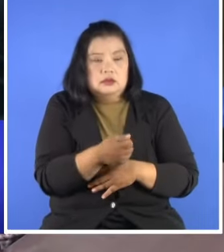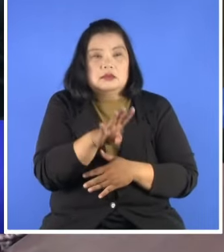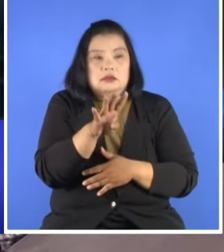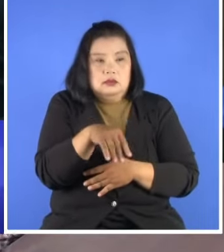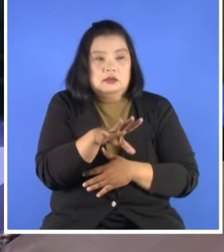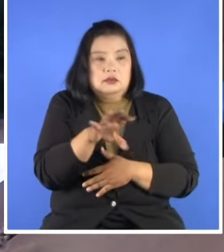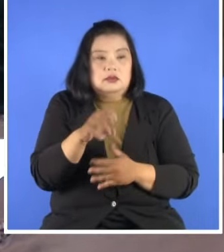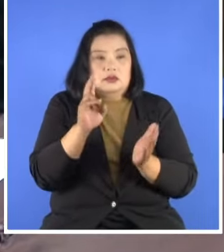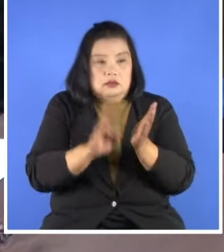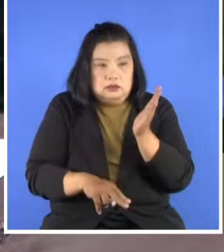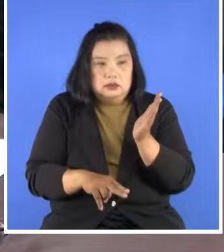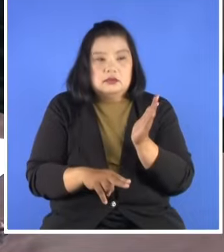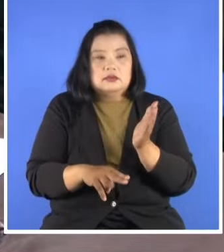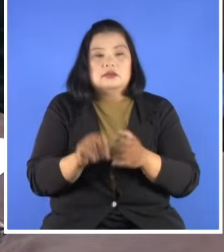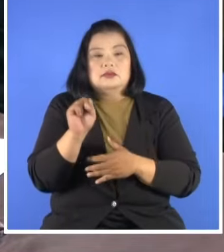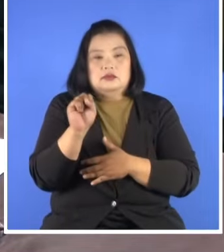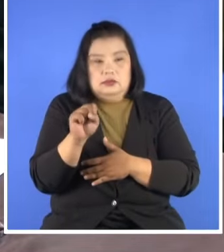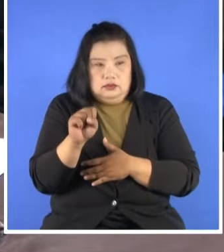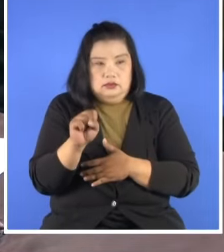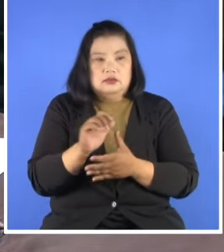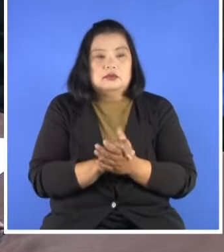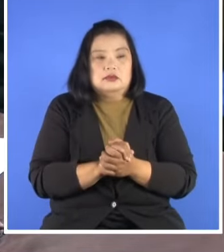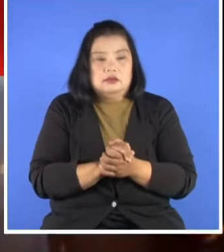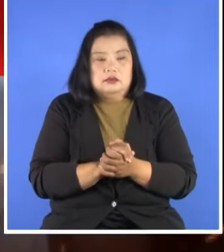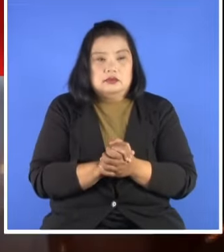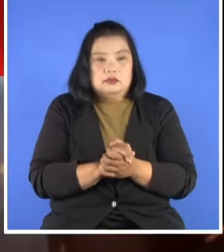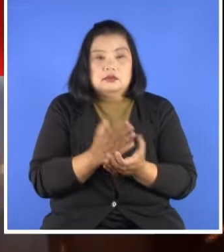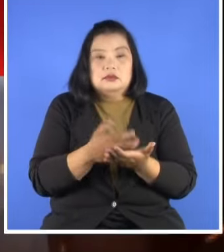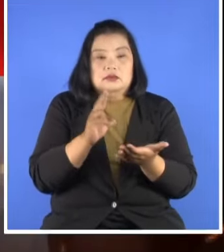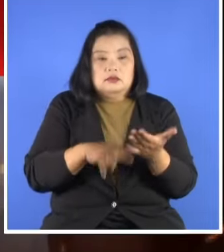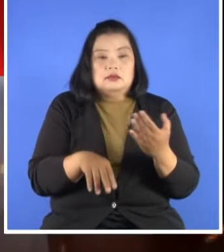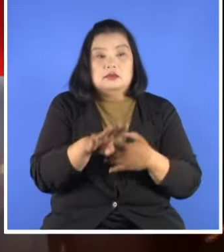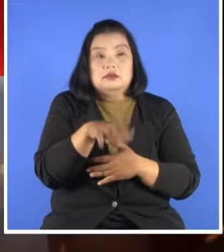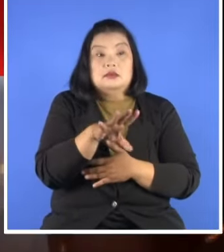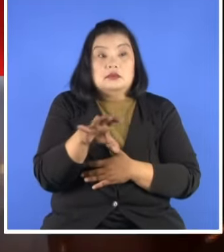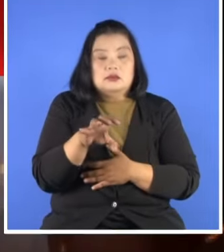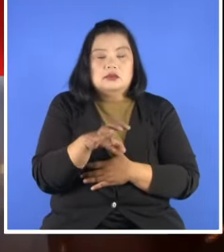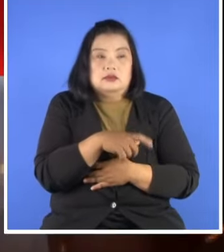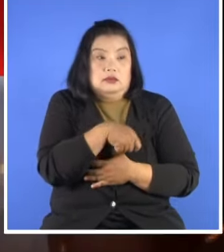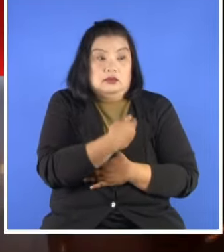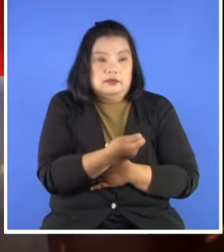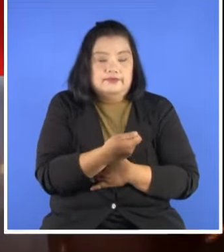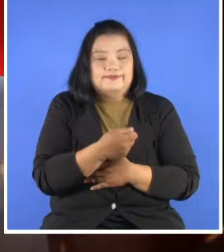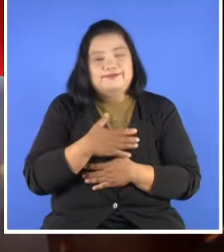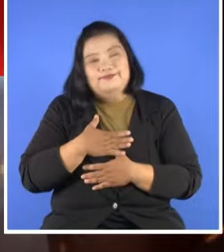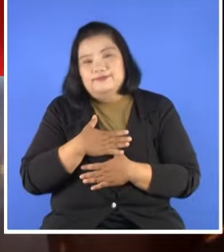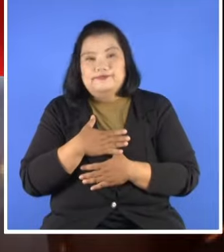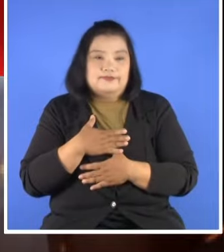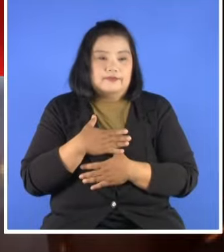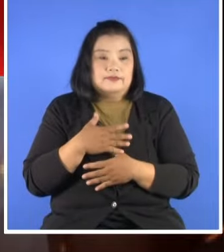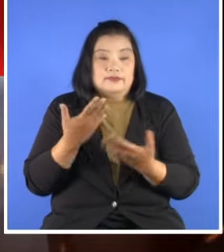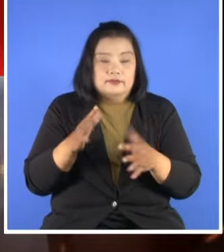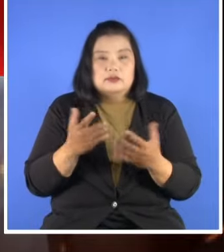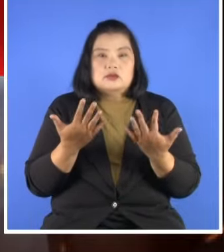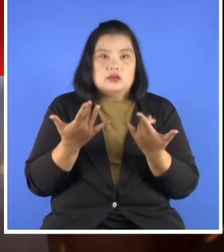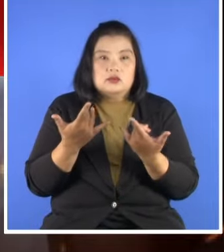บาทโอ้โหสำหรับค่าปรับค่ะเสียค่าปรับเสร็จบังก็สบายใจเนี่ยนะทีนี้อ้าพอเสียข้าวปรับเสร็จปั๊บนักข่าวก็รอ